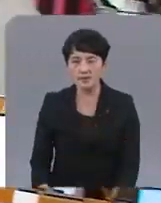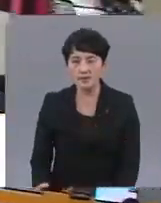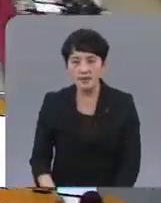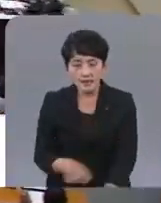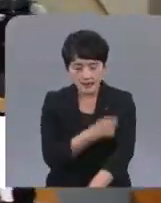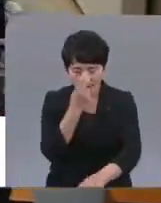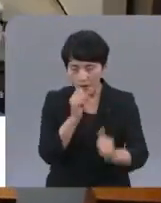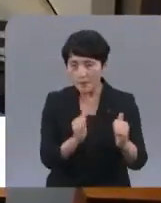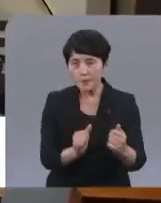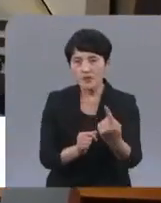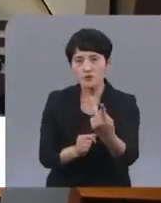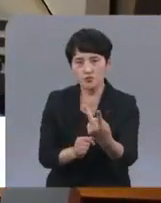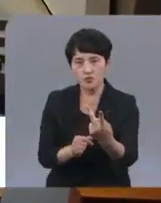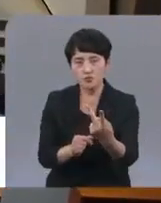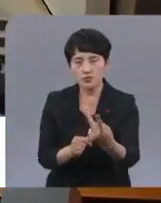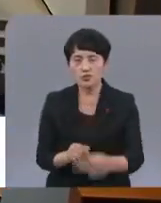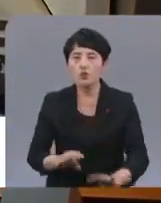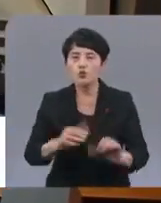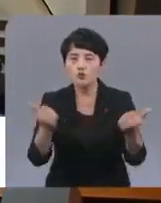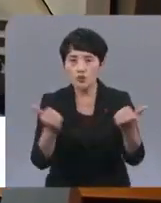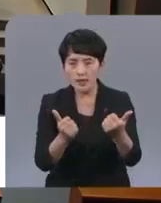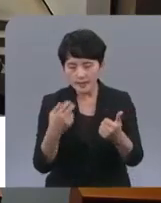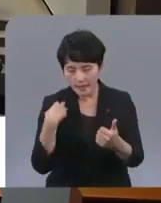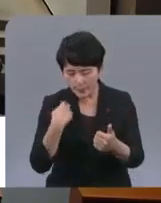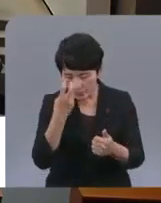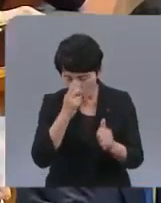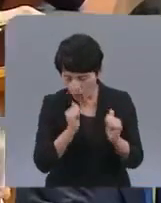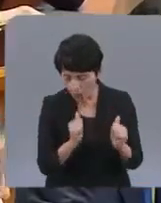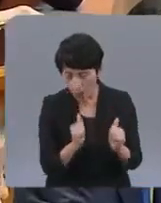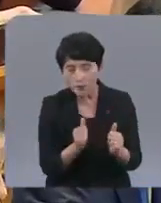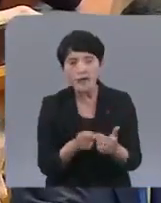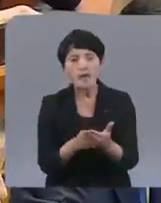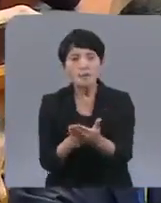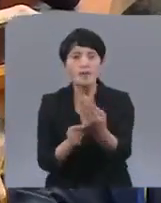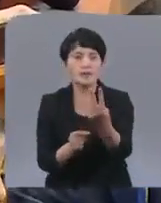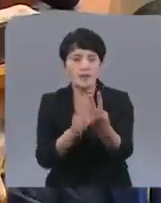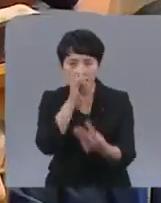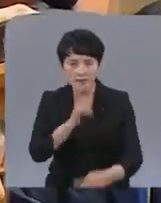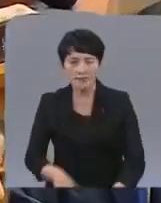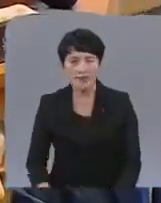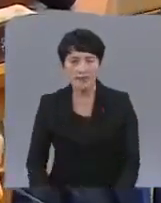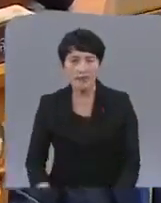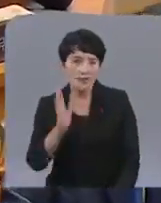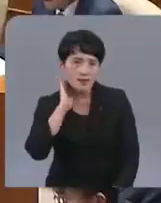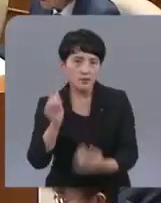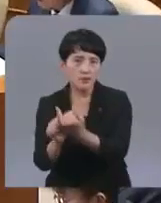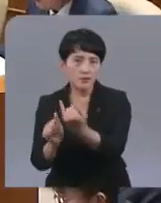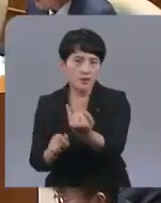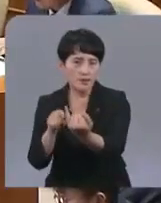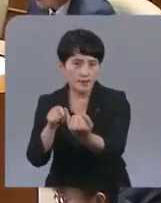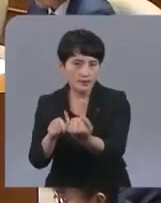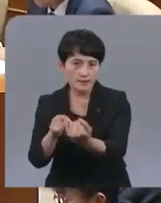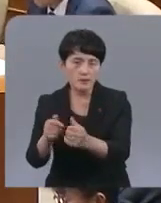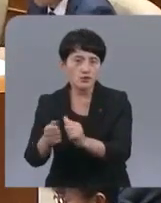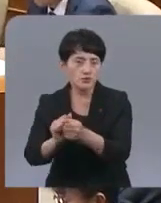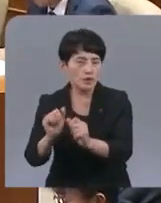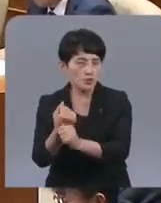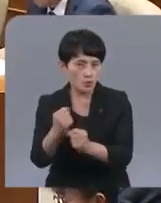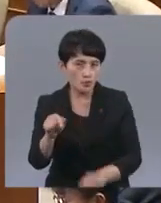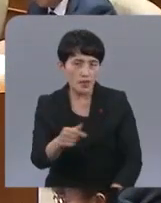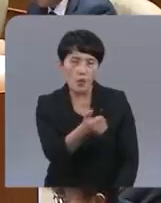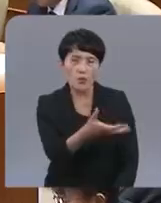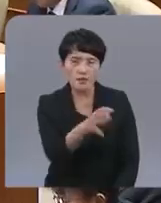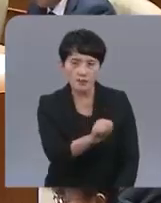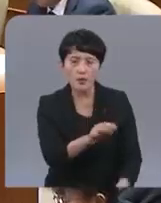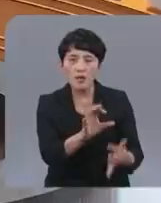が与野党の溝は埋まっていません与野党は20日の本会議で予算を成立させる